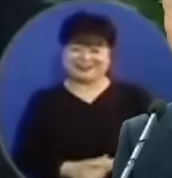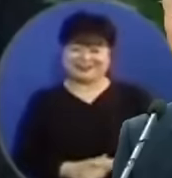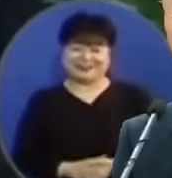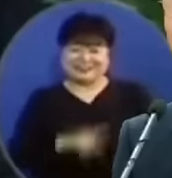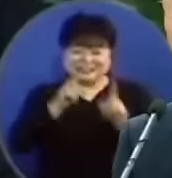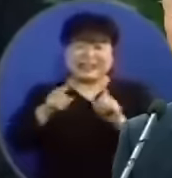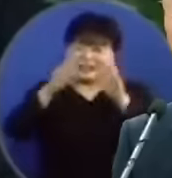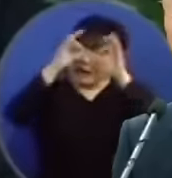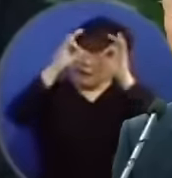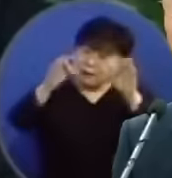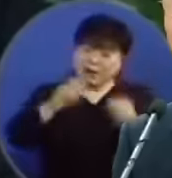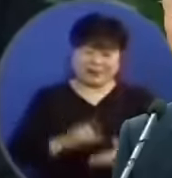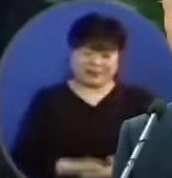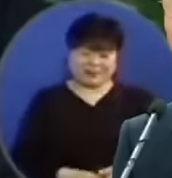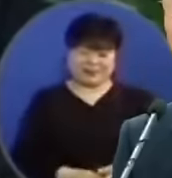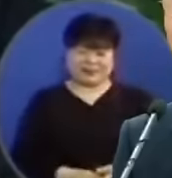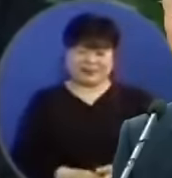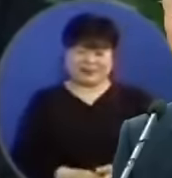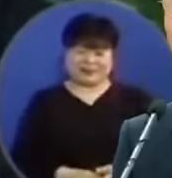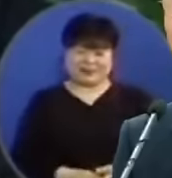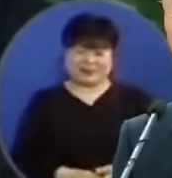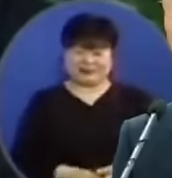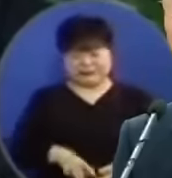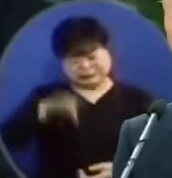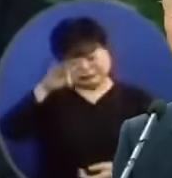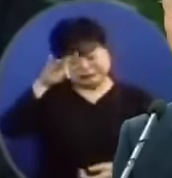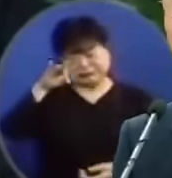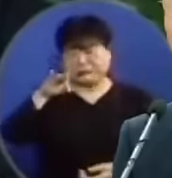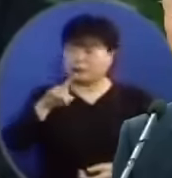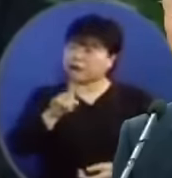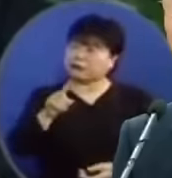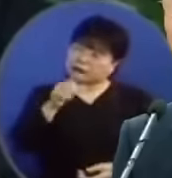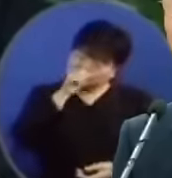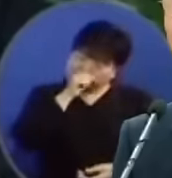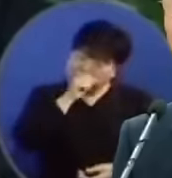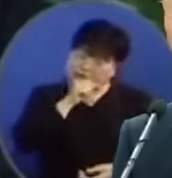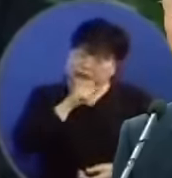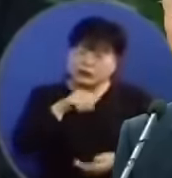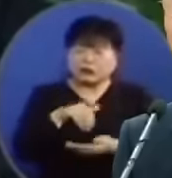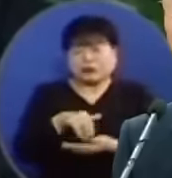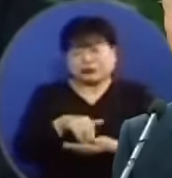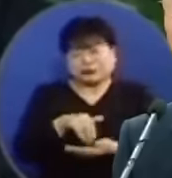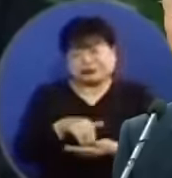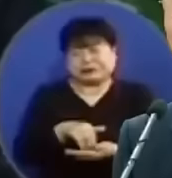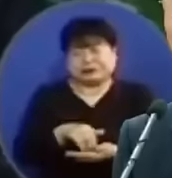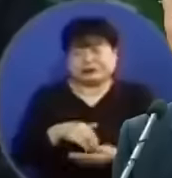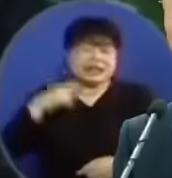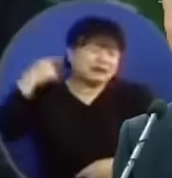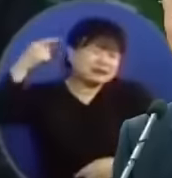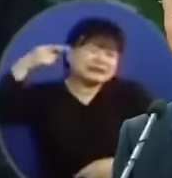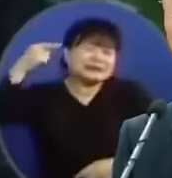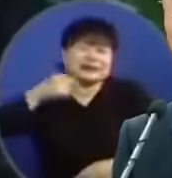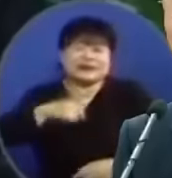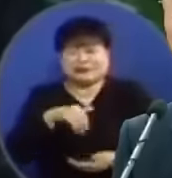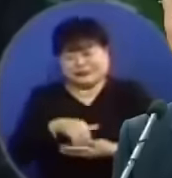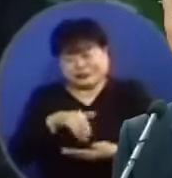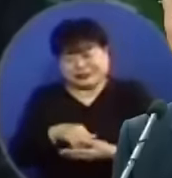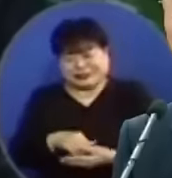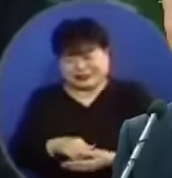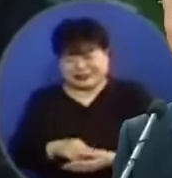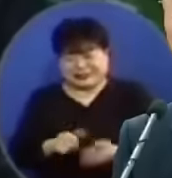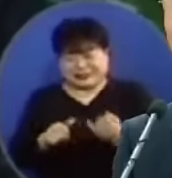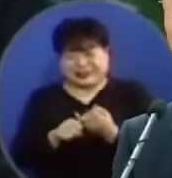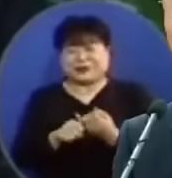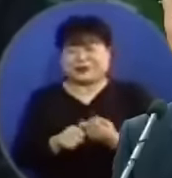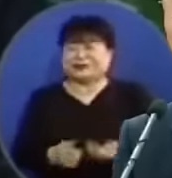살다가 보면은 어떻게 저 사람 음성을 내가 그렇게 즐거워했을까? 참 내가 돌아도 보통 돌았지 않았지.